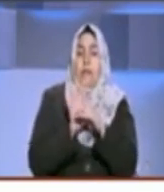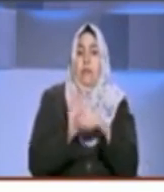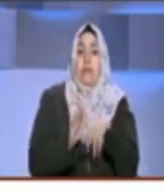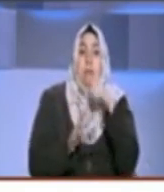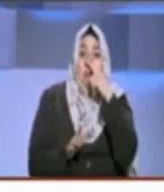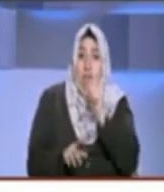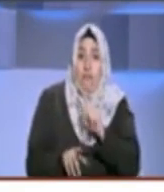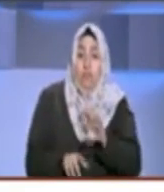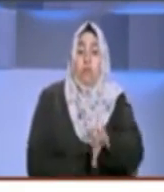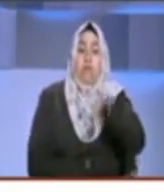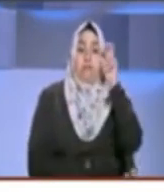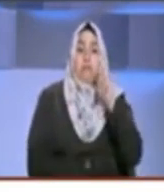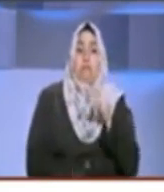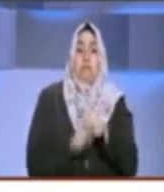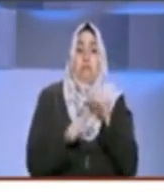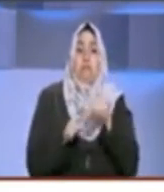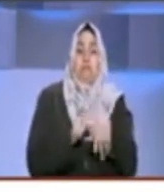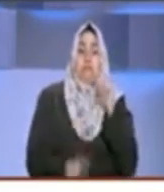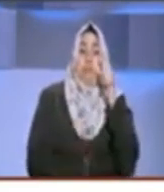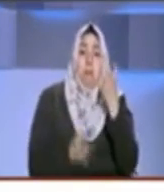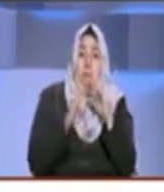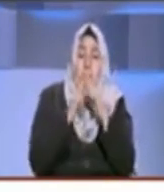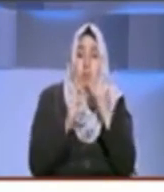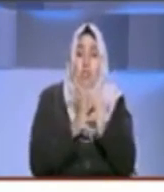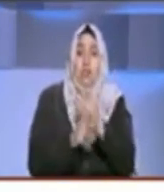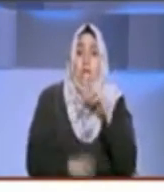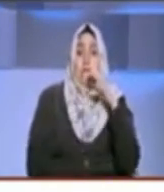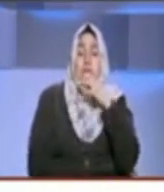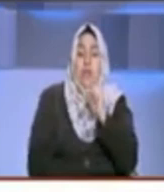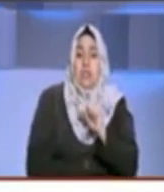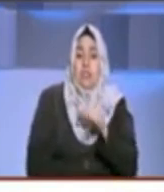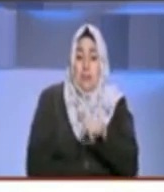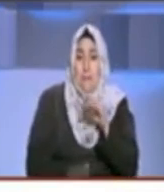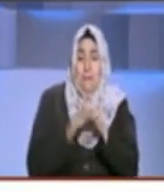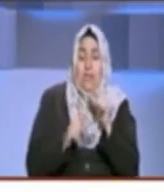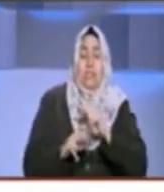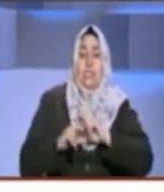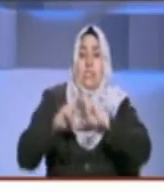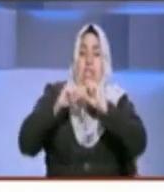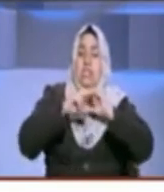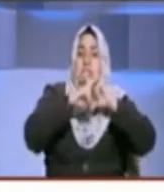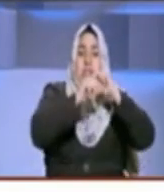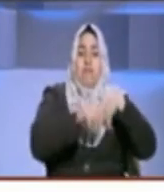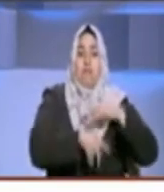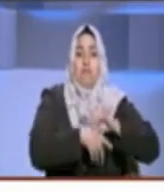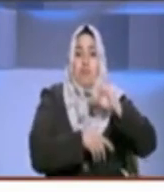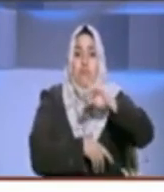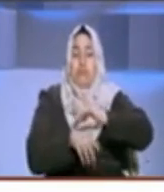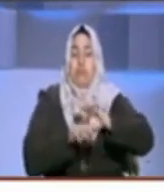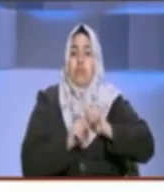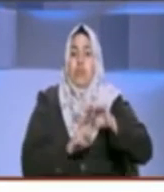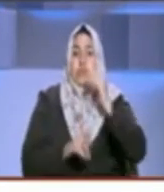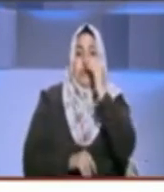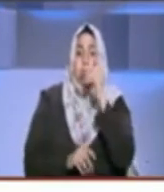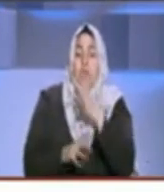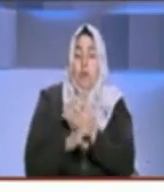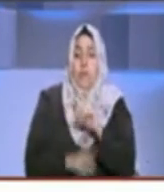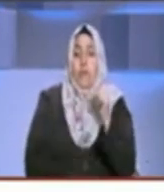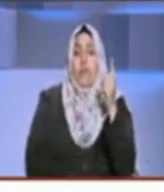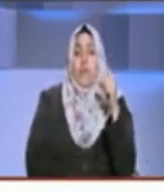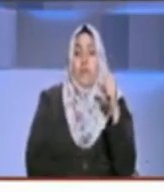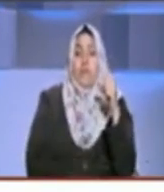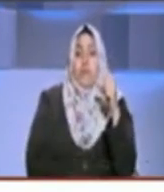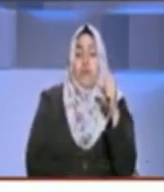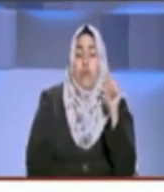يحصلش، لان مش مصر بس، عشان ما يحصلش زي فرنسا مثلا اول ما ابتدوا يفتحوا الاقتصاد كان في تكدس رهيب. امريكا في فلوريدا حط نفس